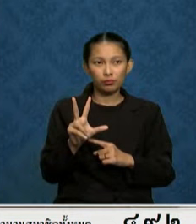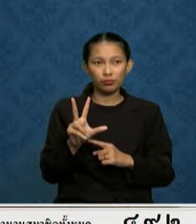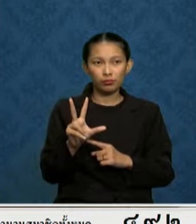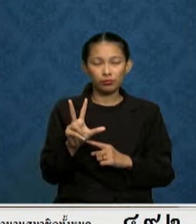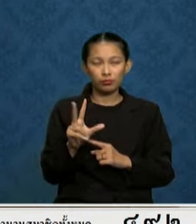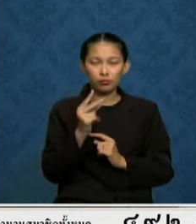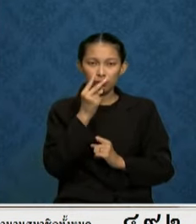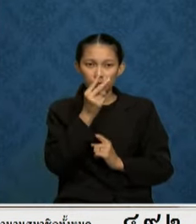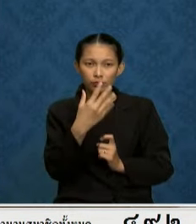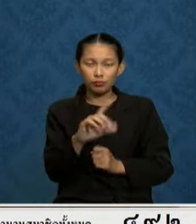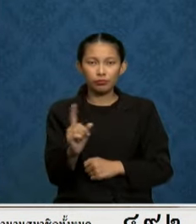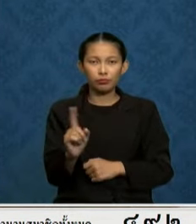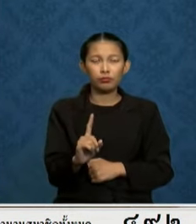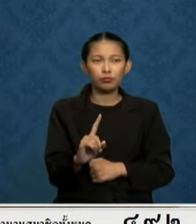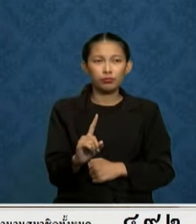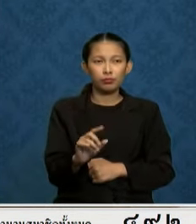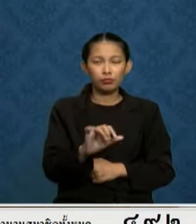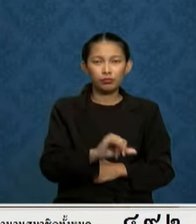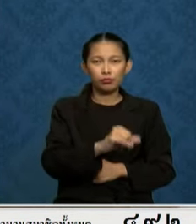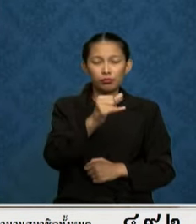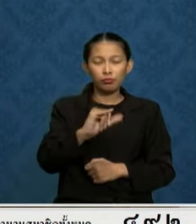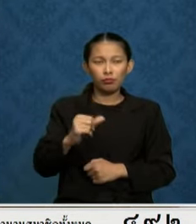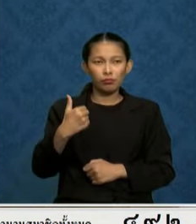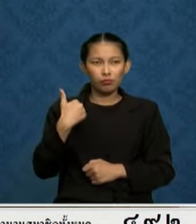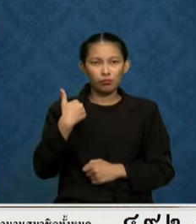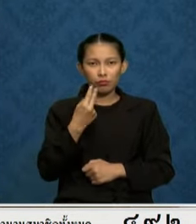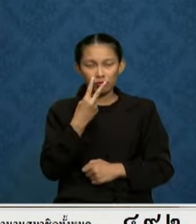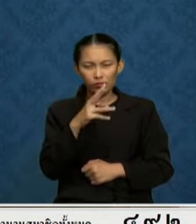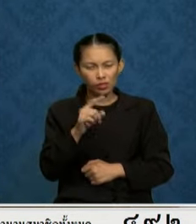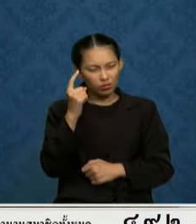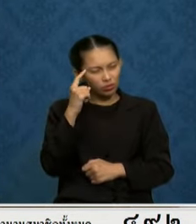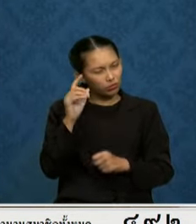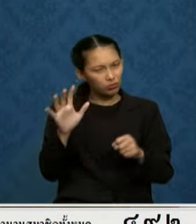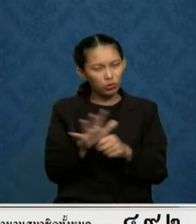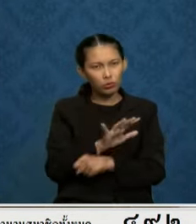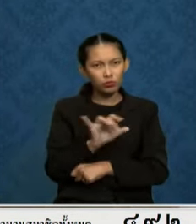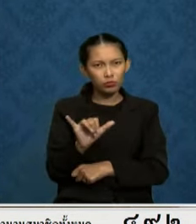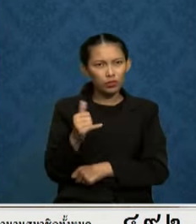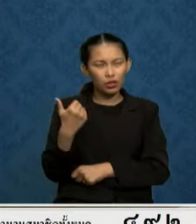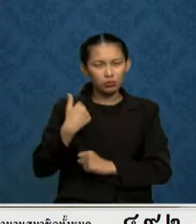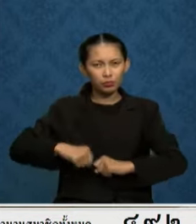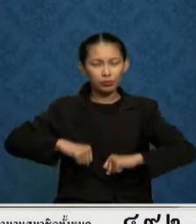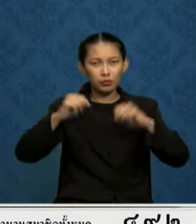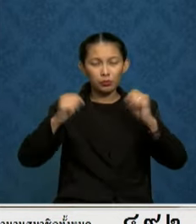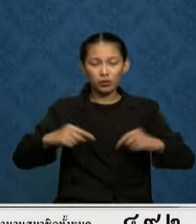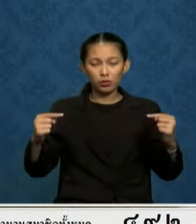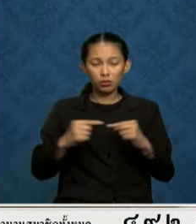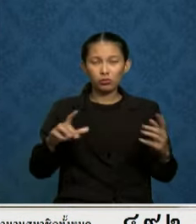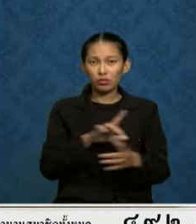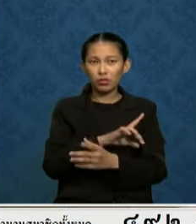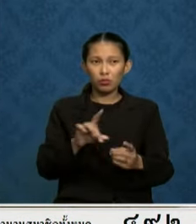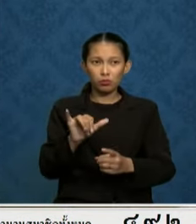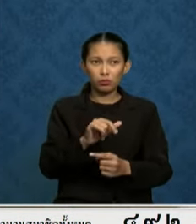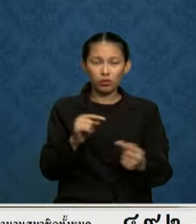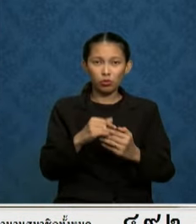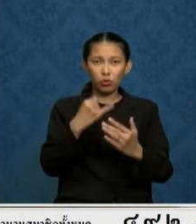ผมคดวามัมีบางเรื่องที่เรายังไม่ตกผลึกยังไม่มีฉันธรรมติของสังคมวา